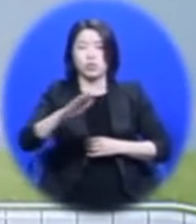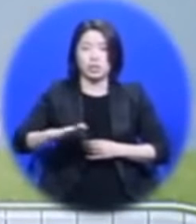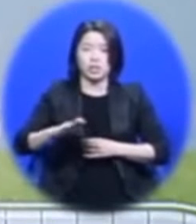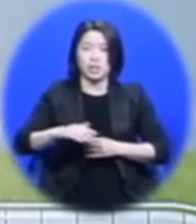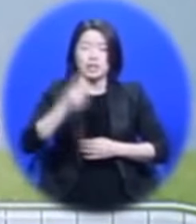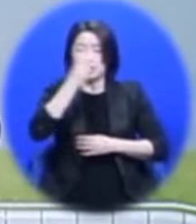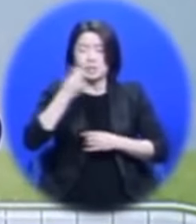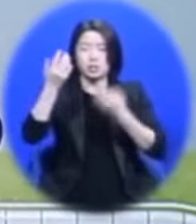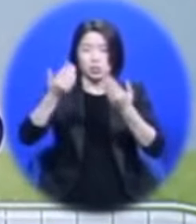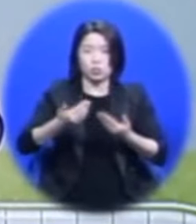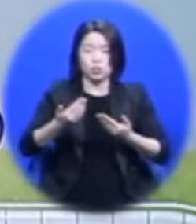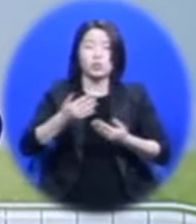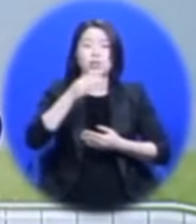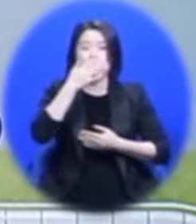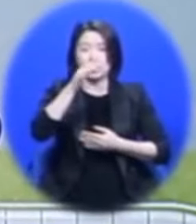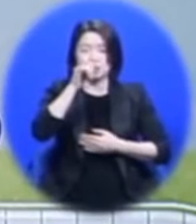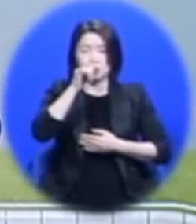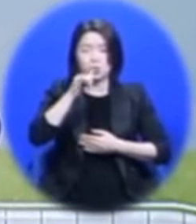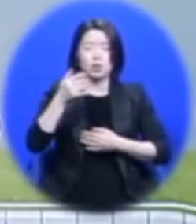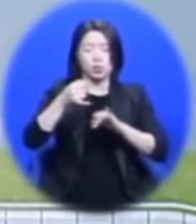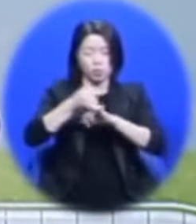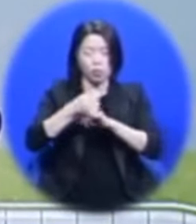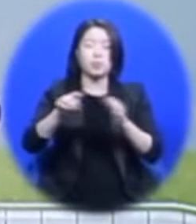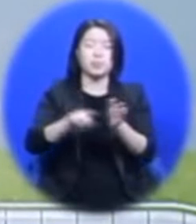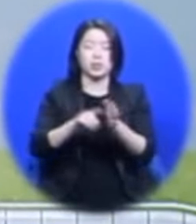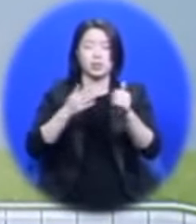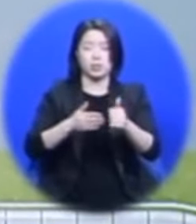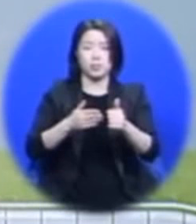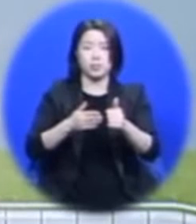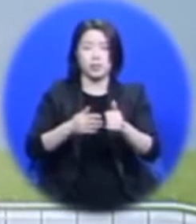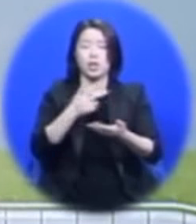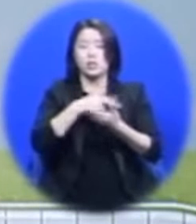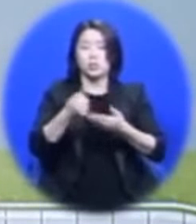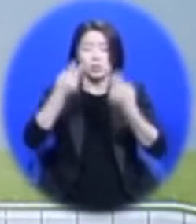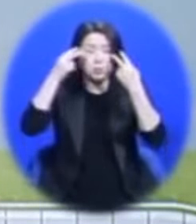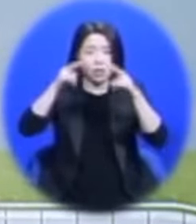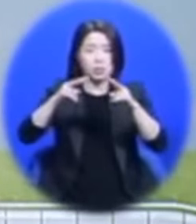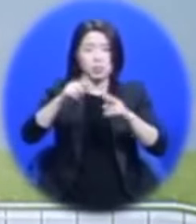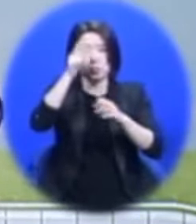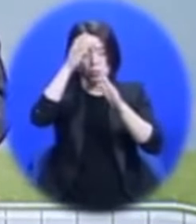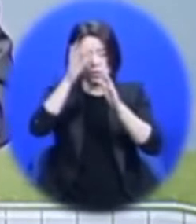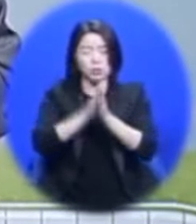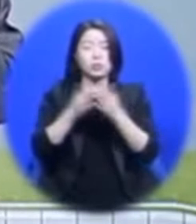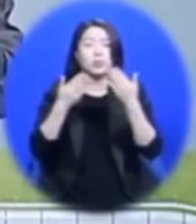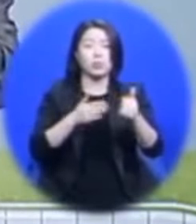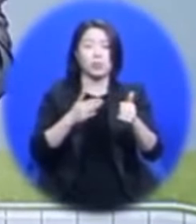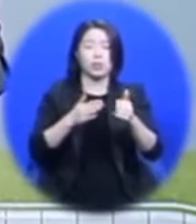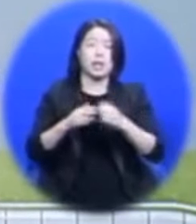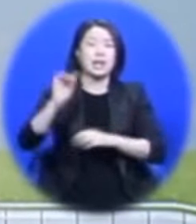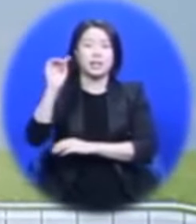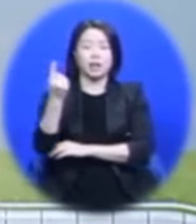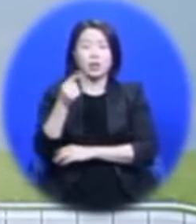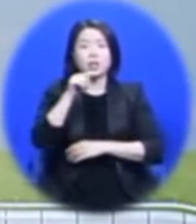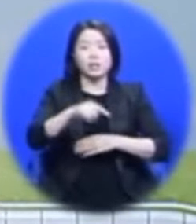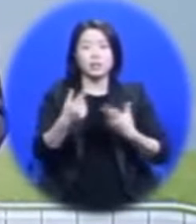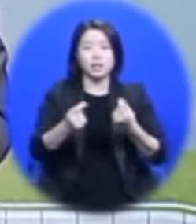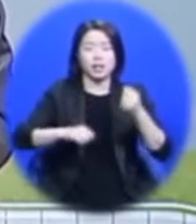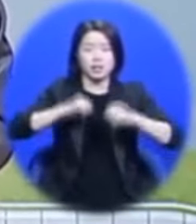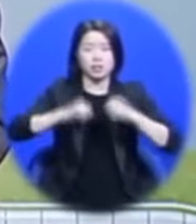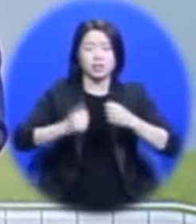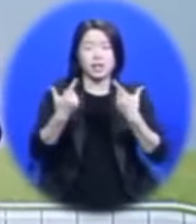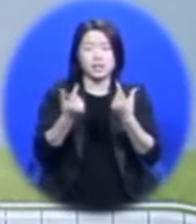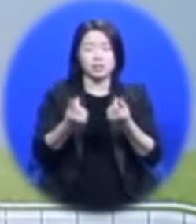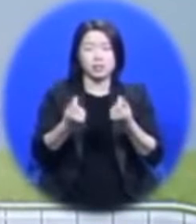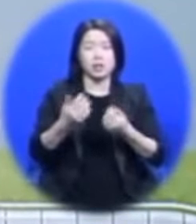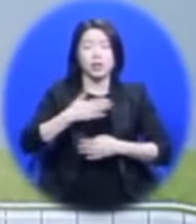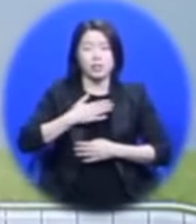있음을 여러분이 꼭 믿으시기 바랍니다. 그리고 주님을 바라보시고 기도하십시오. 하나님, 다윗에게 그렇게 역사하신 것처럼 저에게도